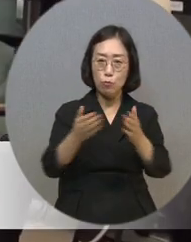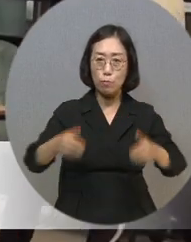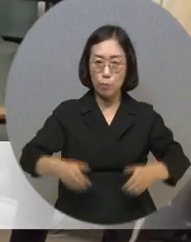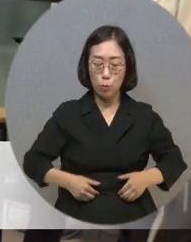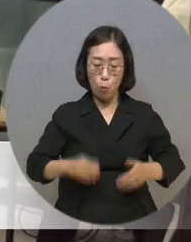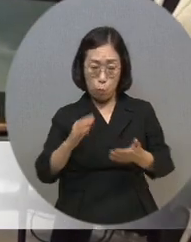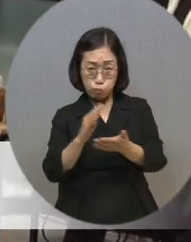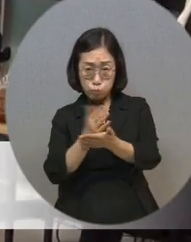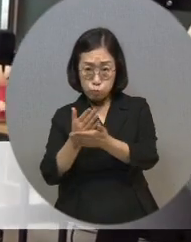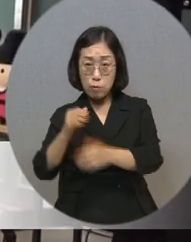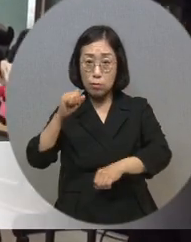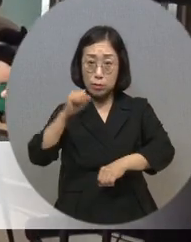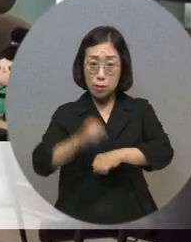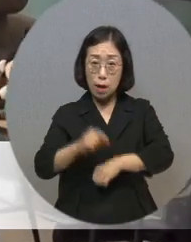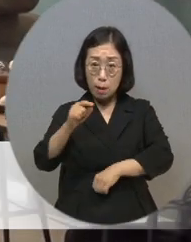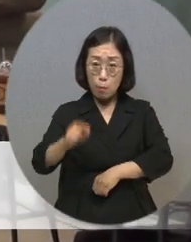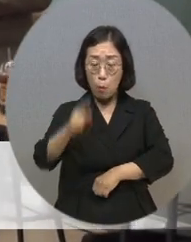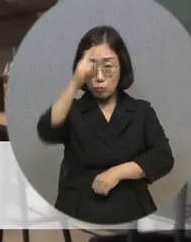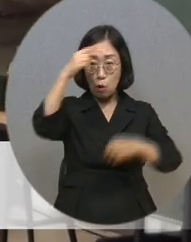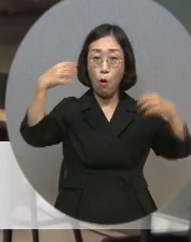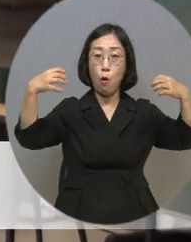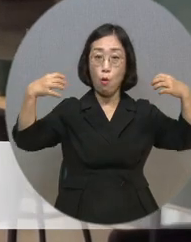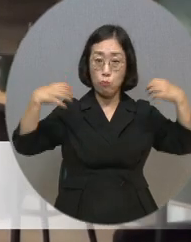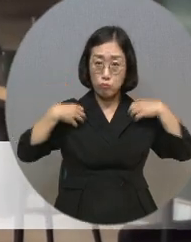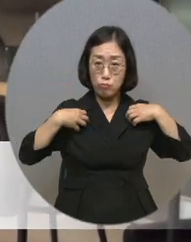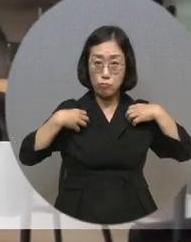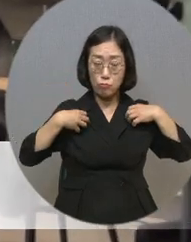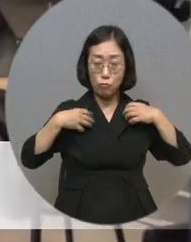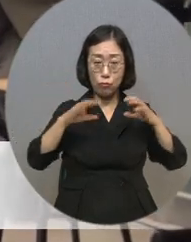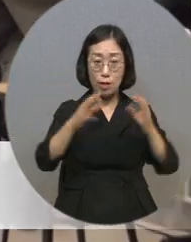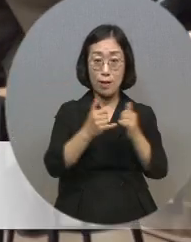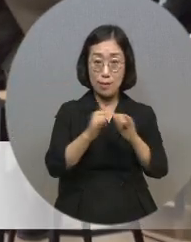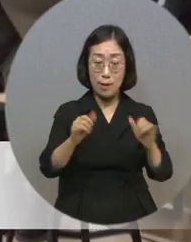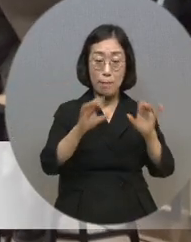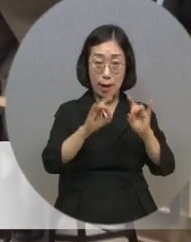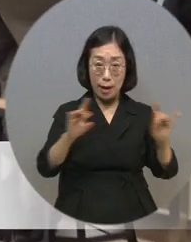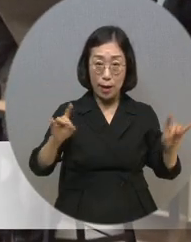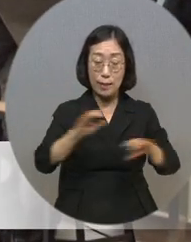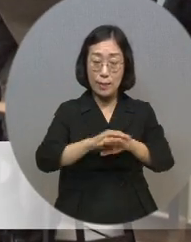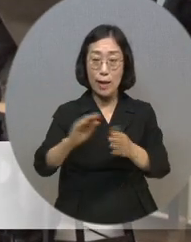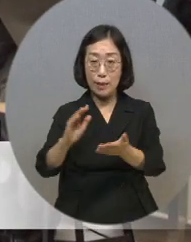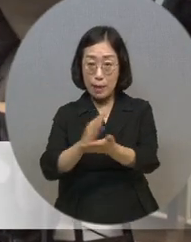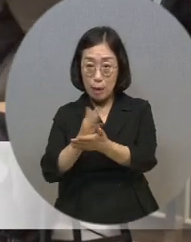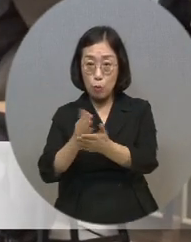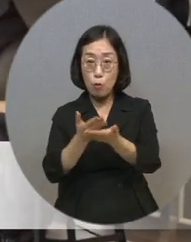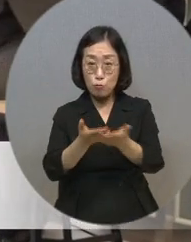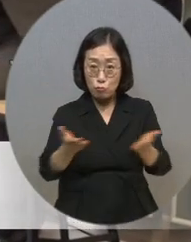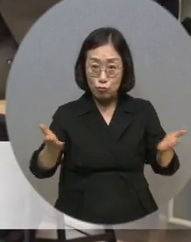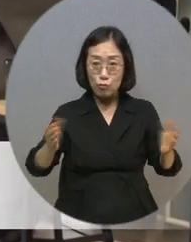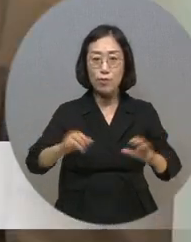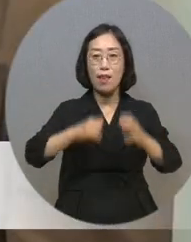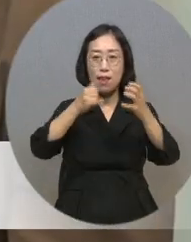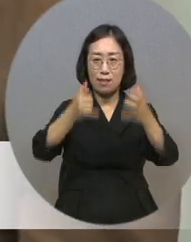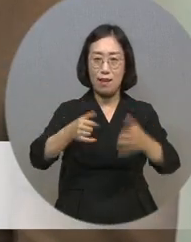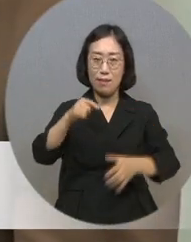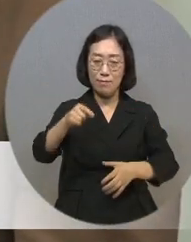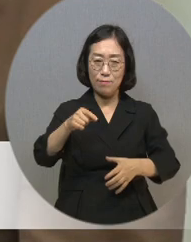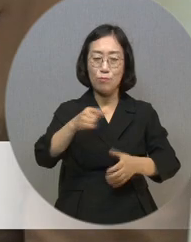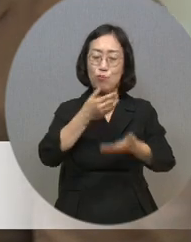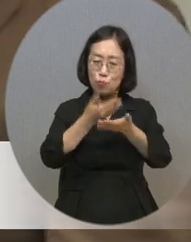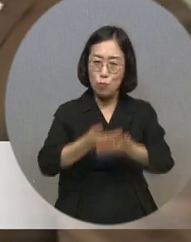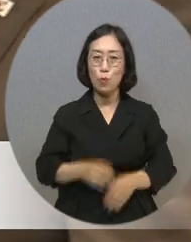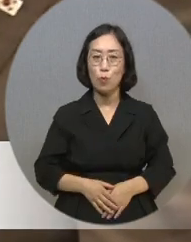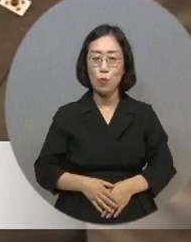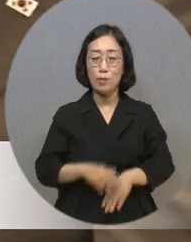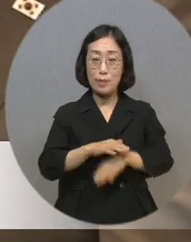것이냐. 국가가 전 국민에게 잘 나누어주는 세상이 되어야 되고 제대로 잘